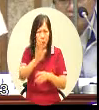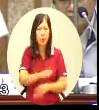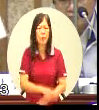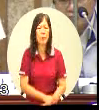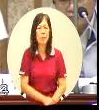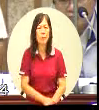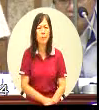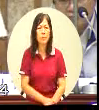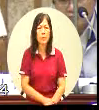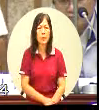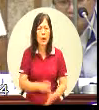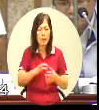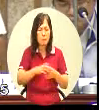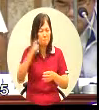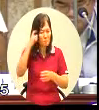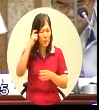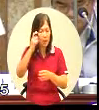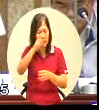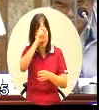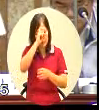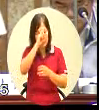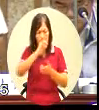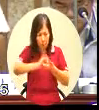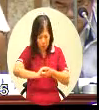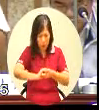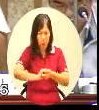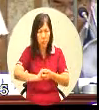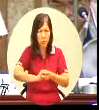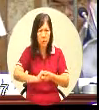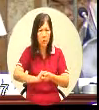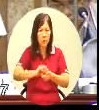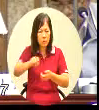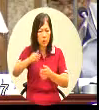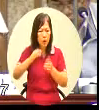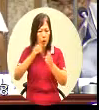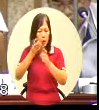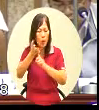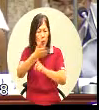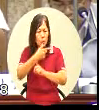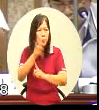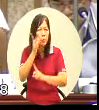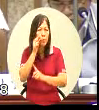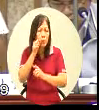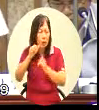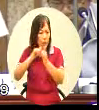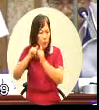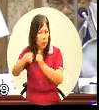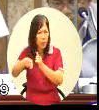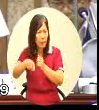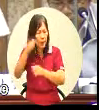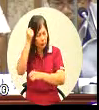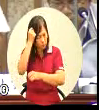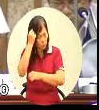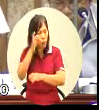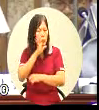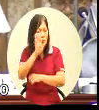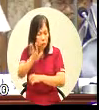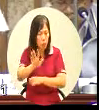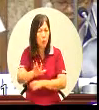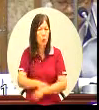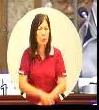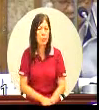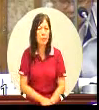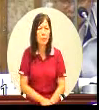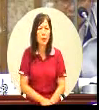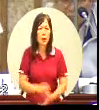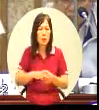那为了最主要就是为了希望我们要确认这个旗津居民他真的是在那边的居民，所以我们希望